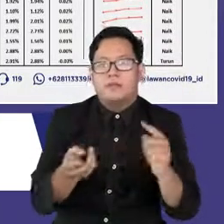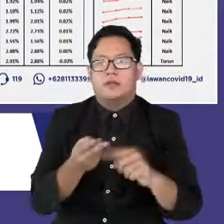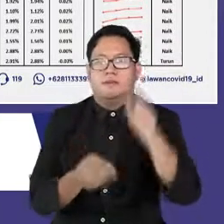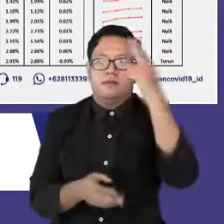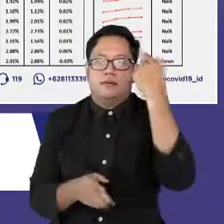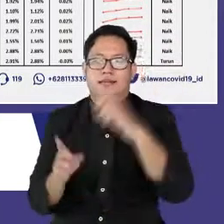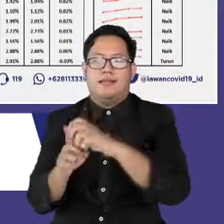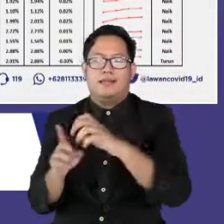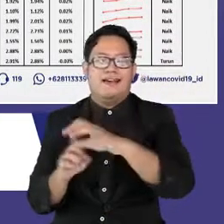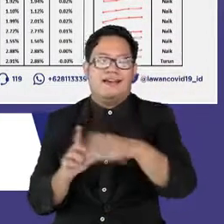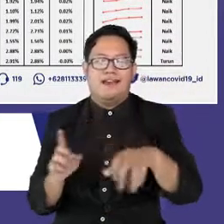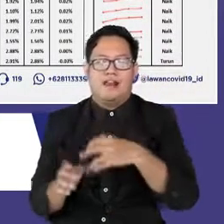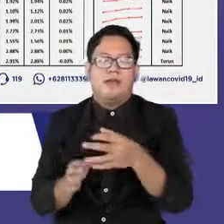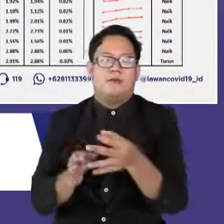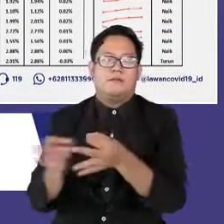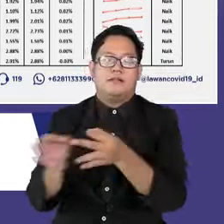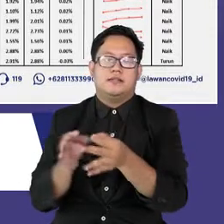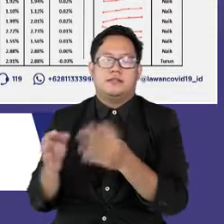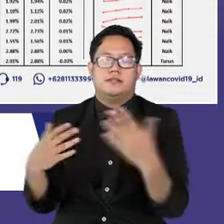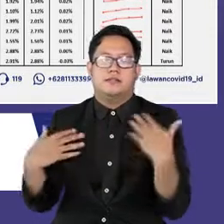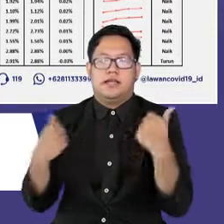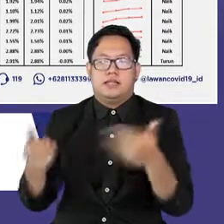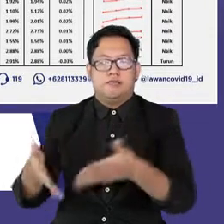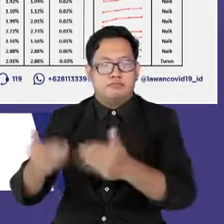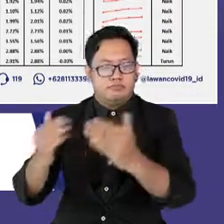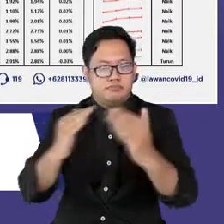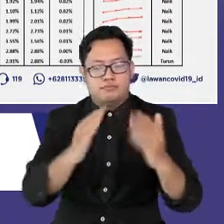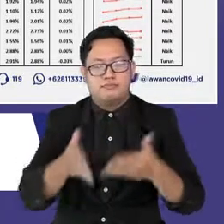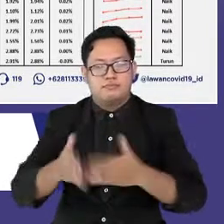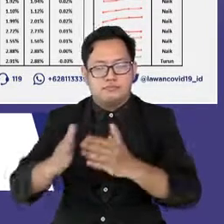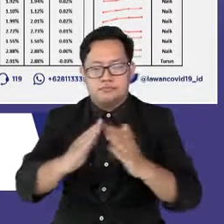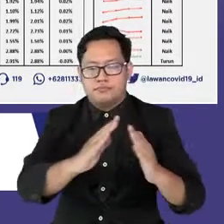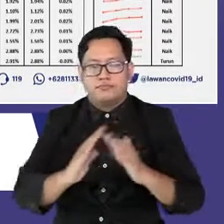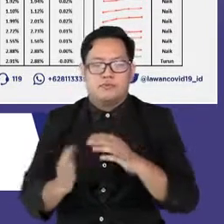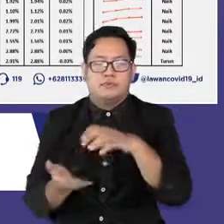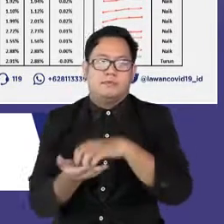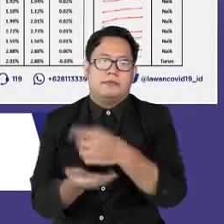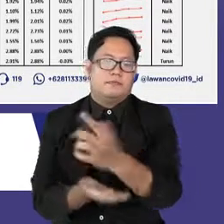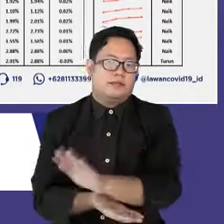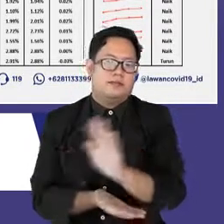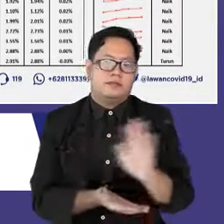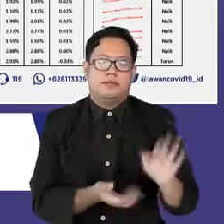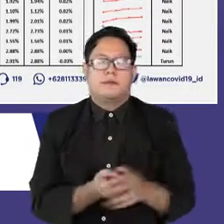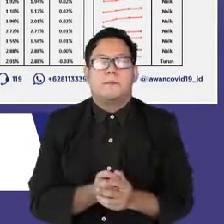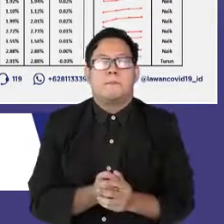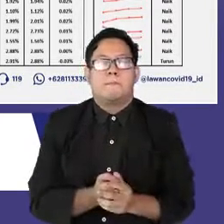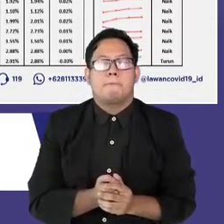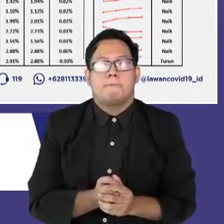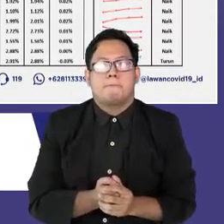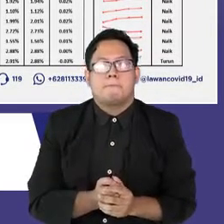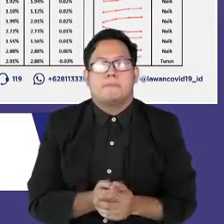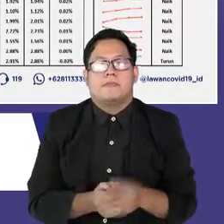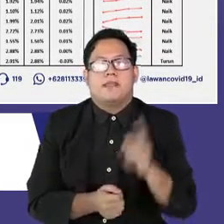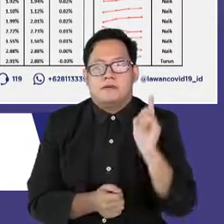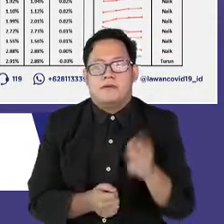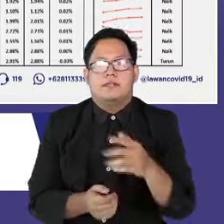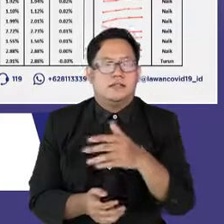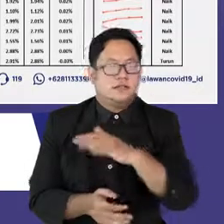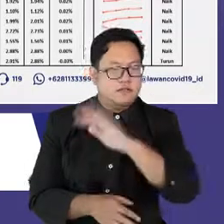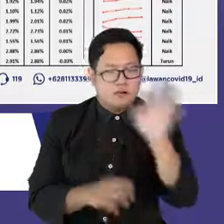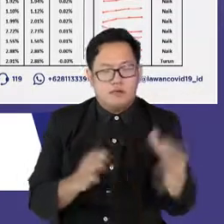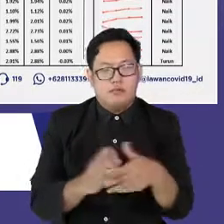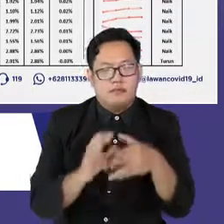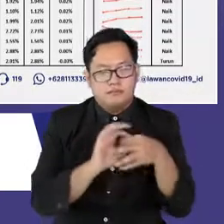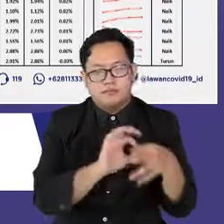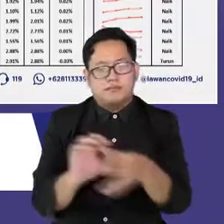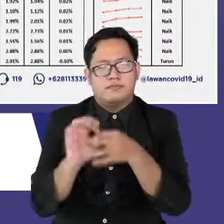fasilitas kesehatan di wilayahnya masing-masing saya apresiasi kepada seluruh pihak dan tentunya adanya perbaikan ini tidak